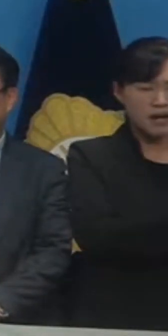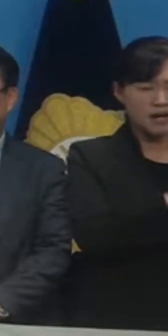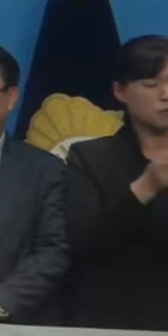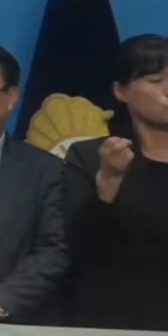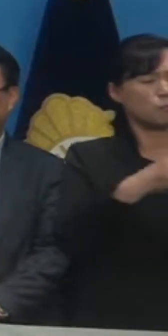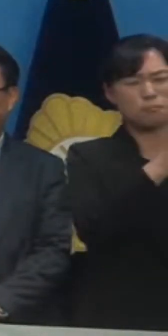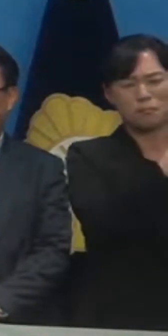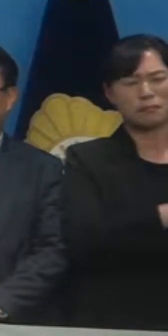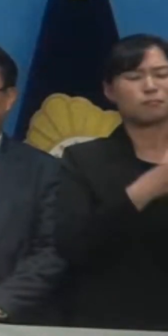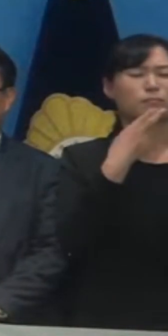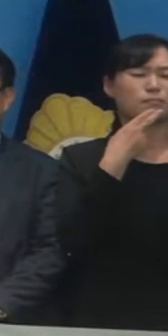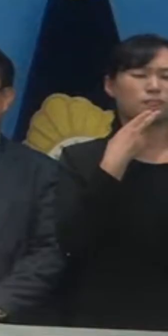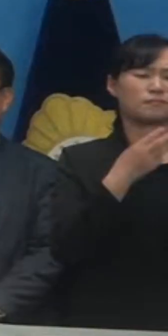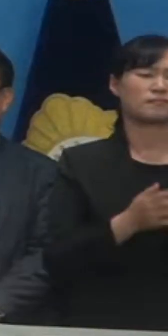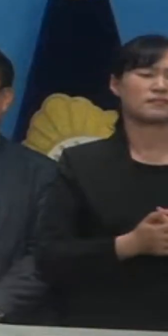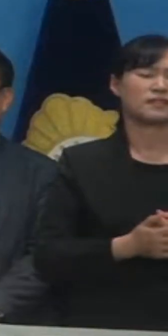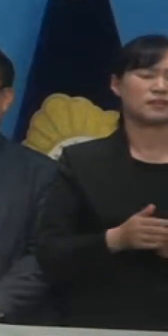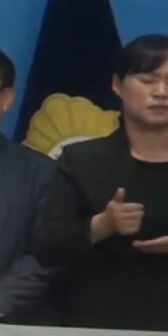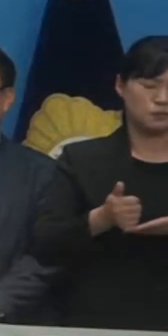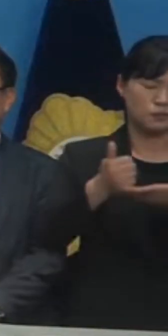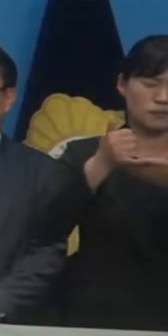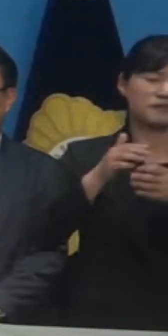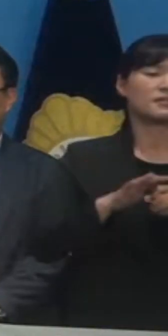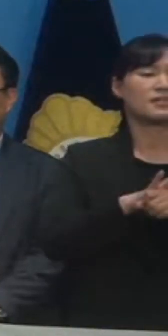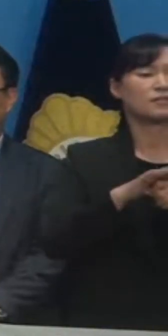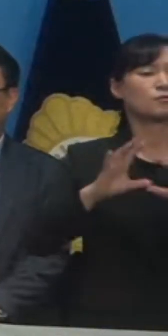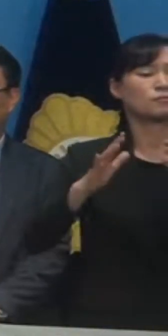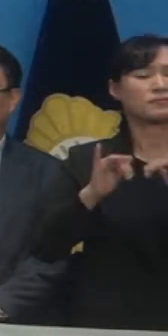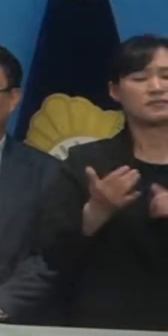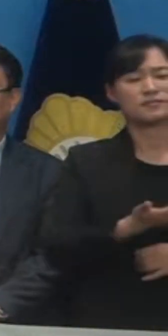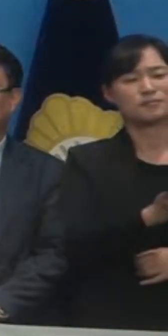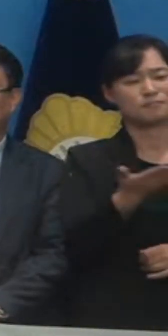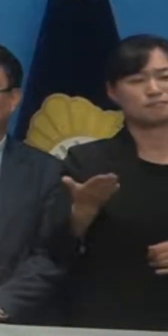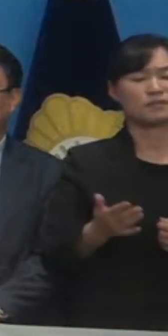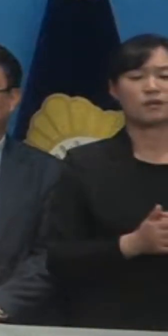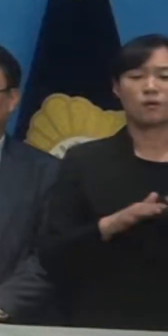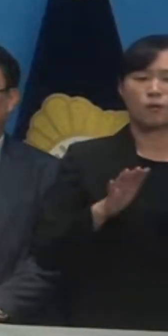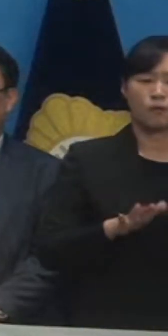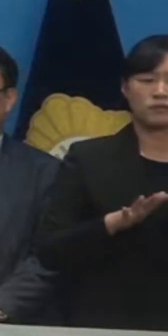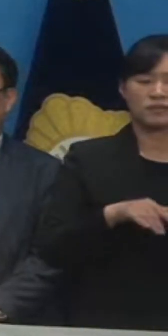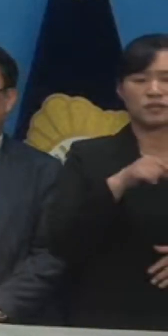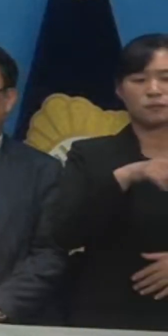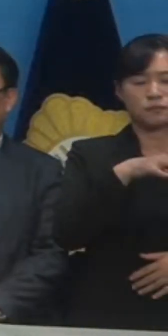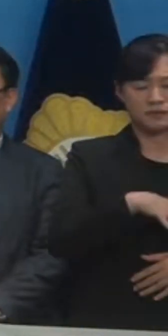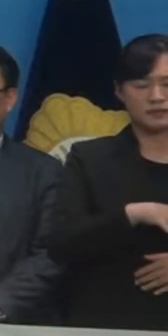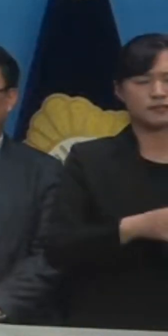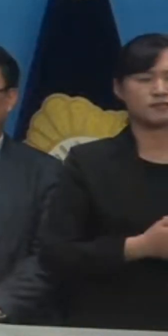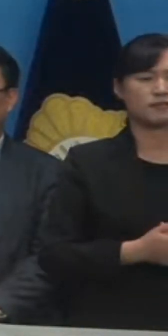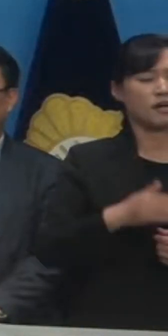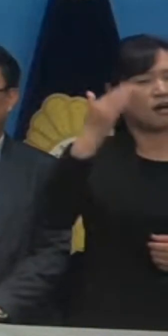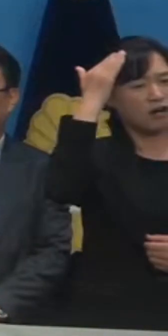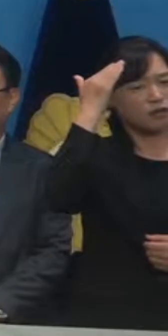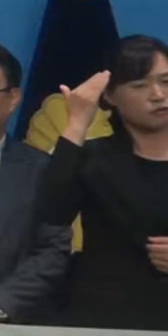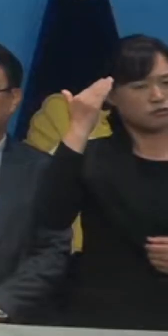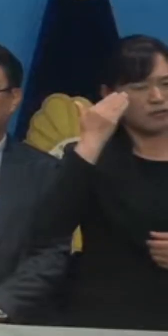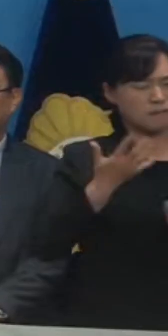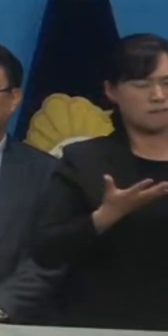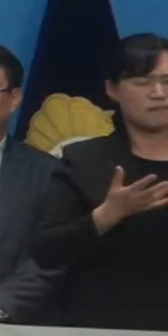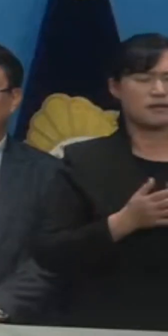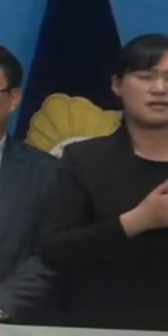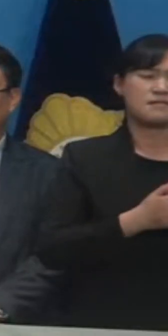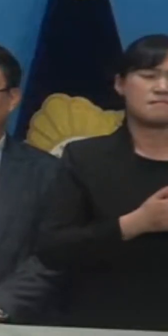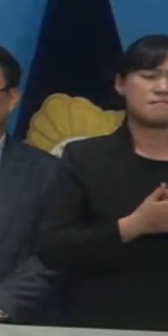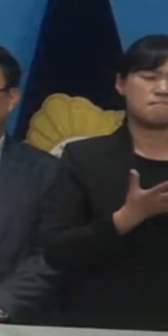않을 법입니다. 존경하고 사랑하는 국민 여러분, 오늘 이 자리에서 저희들은 대한민국에